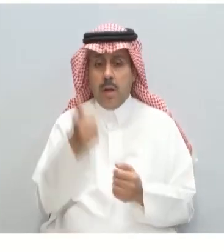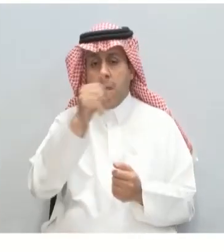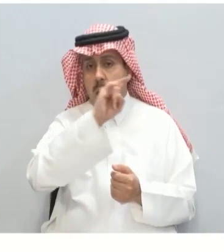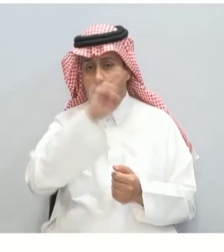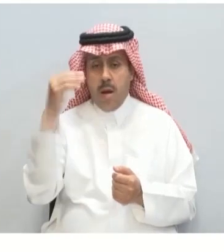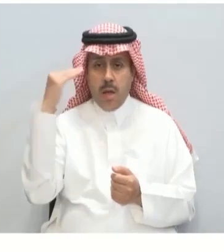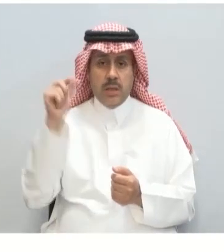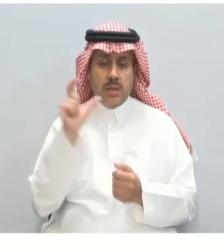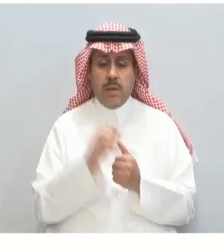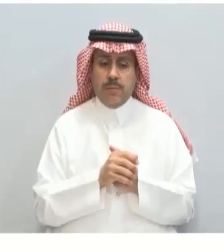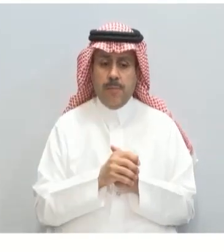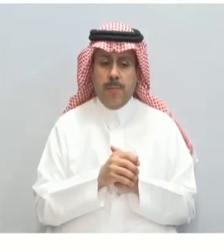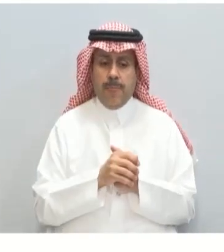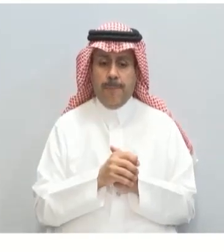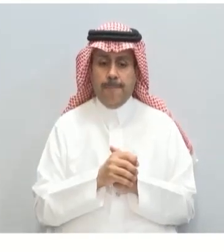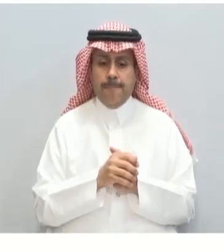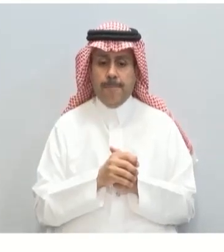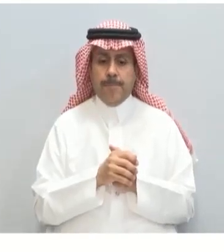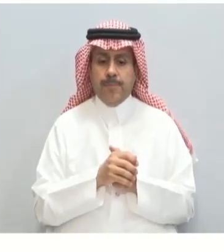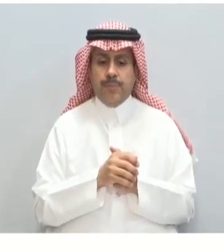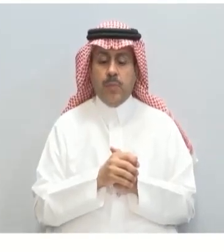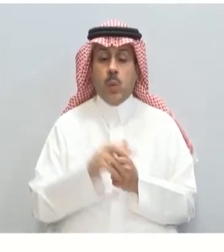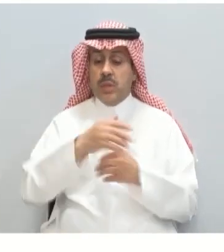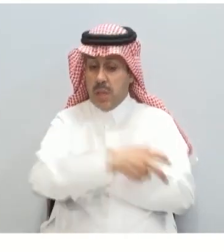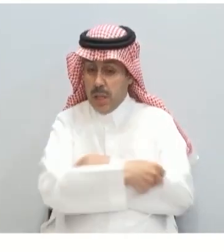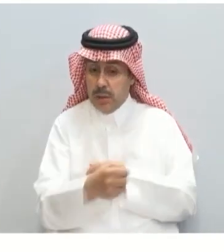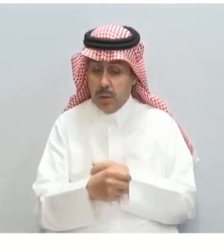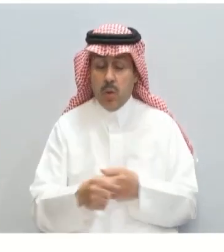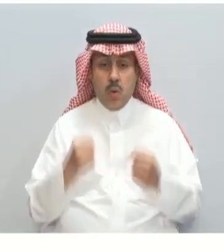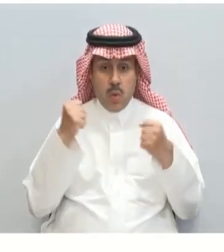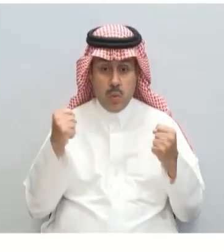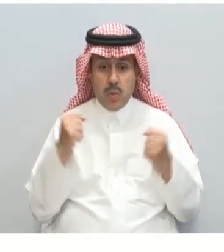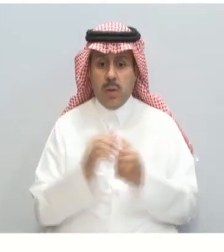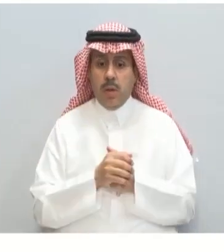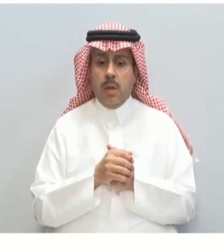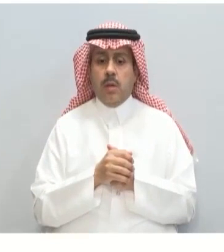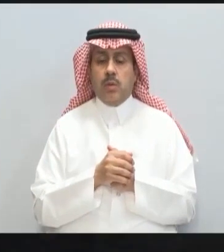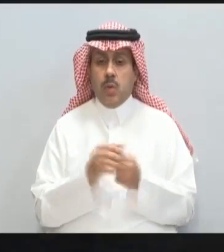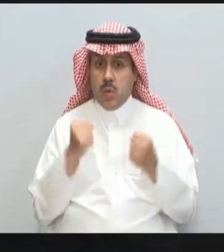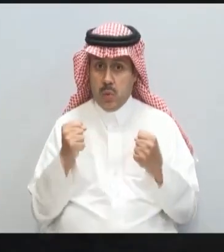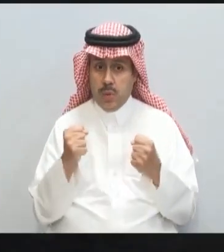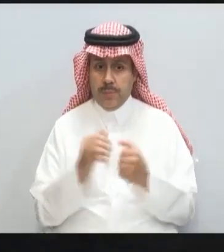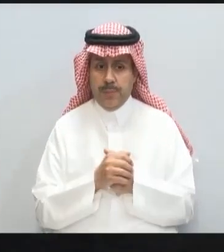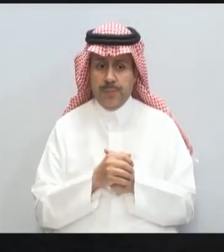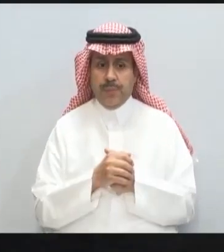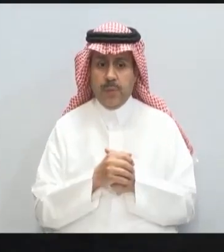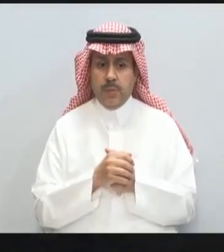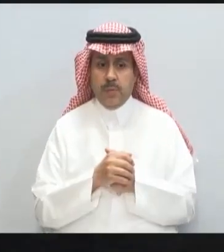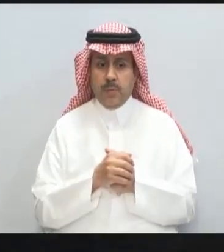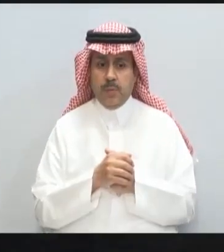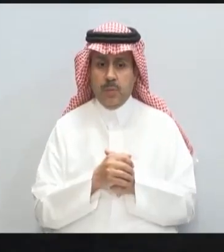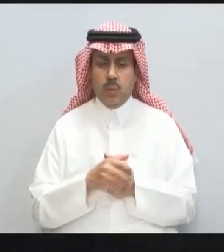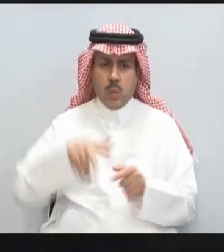دلاله شمول الايه وانها ايه جامعه وزكاه القدره اذا كنت قادر على ان